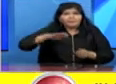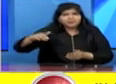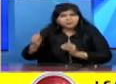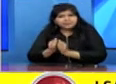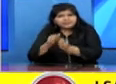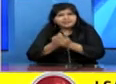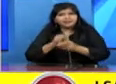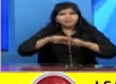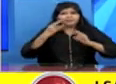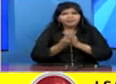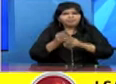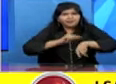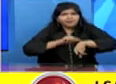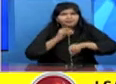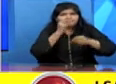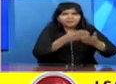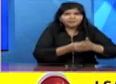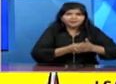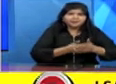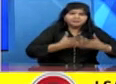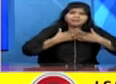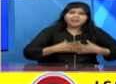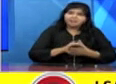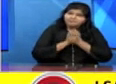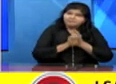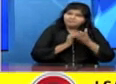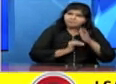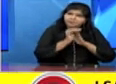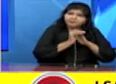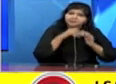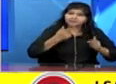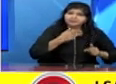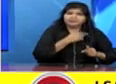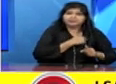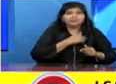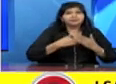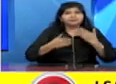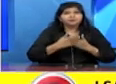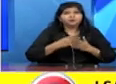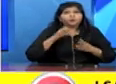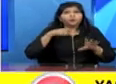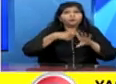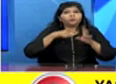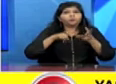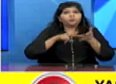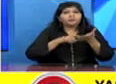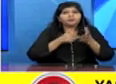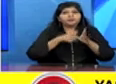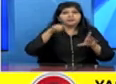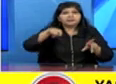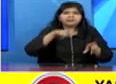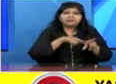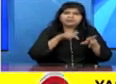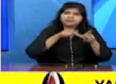डिस्टेंसिंग बढ़ाओ और इमोशनल डिस्टेंस घटाओ। कोटा से यशवर्धन